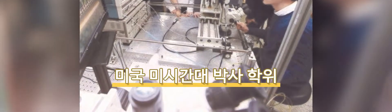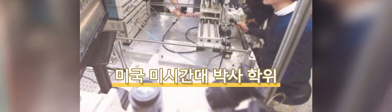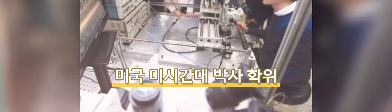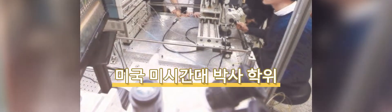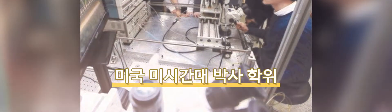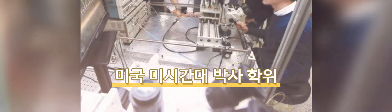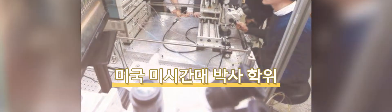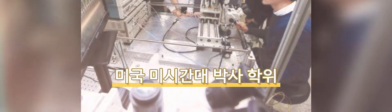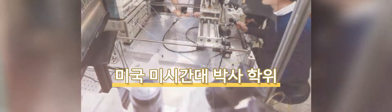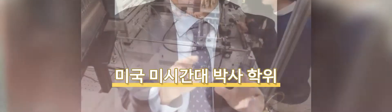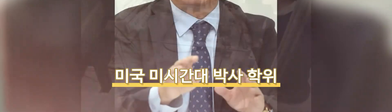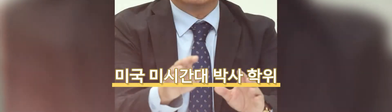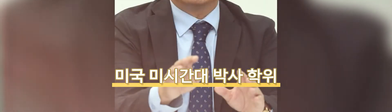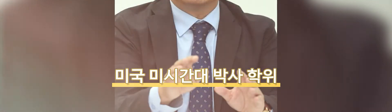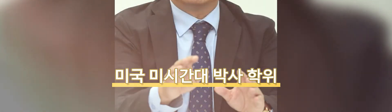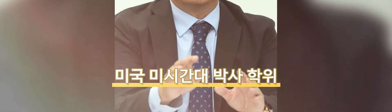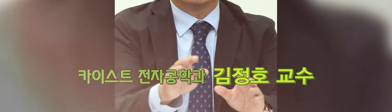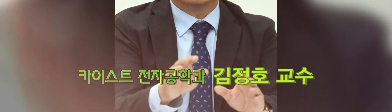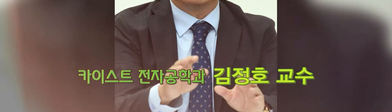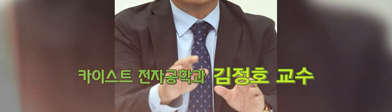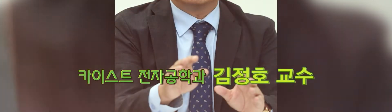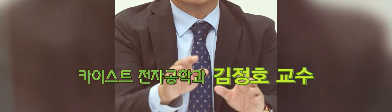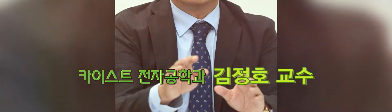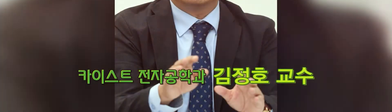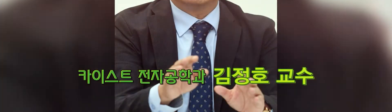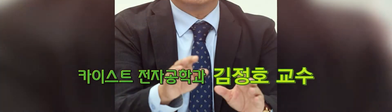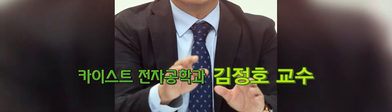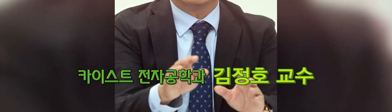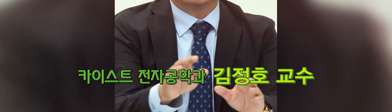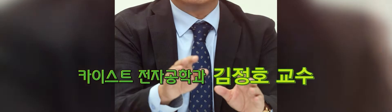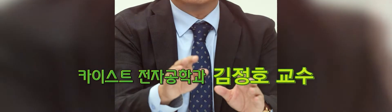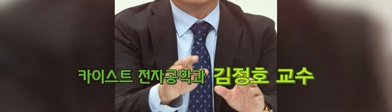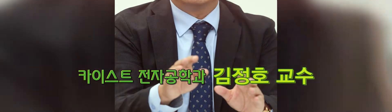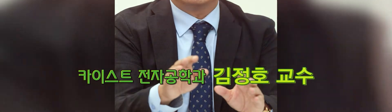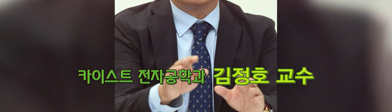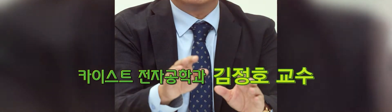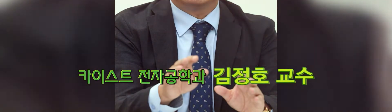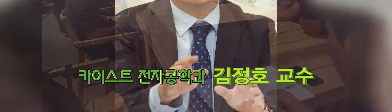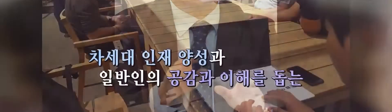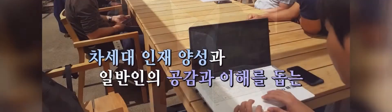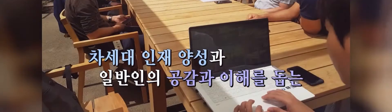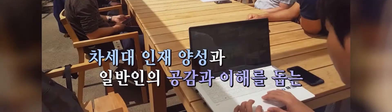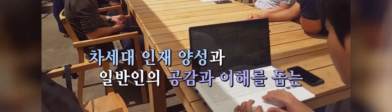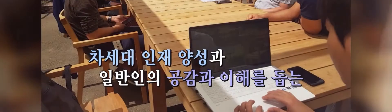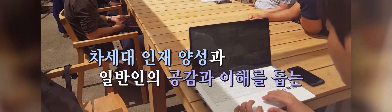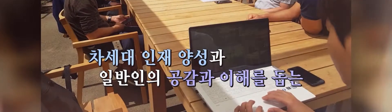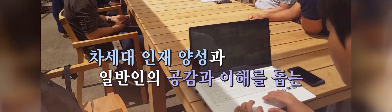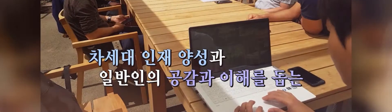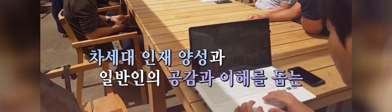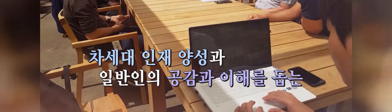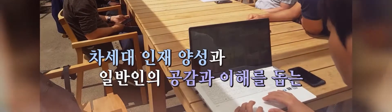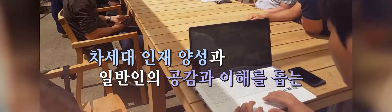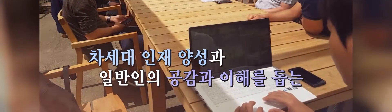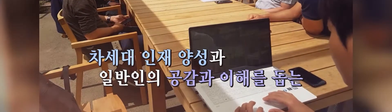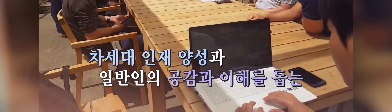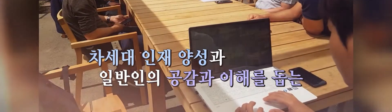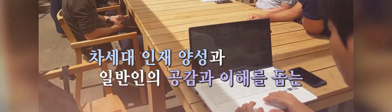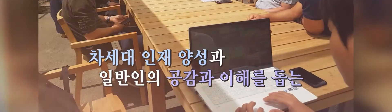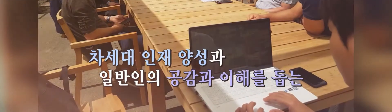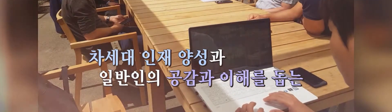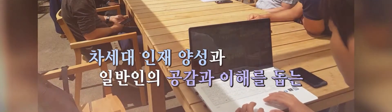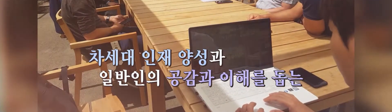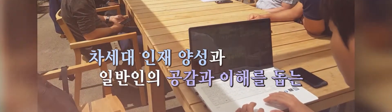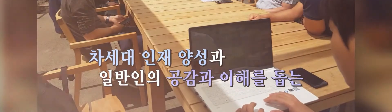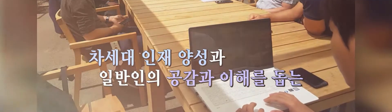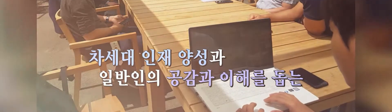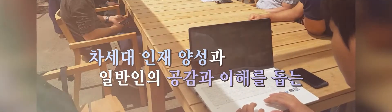미시건대에서 박사학위를 받은 카이스트 전자공학과 김정호 교수. 차세대 인재 양성은 물론 일반인의